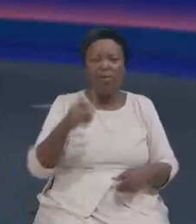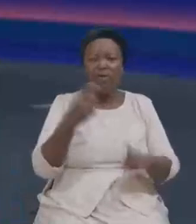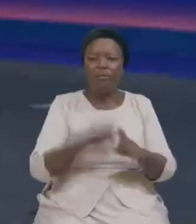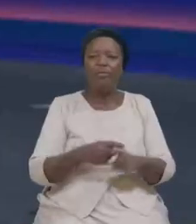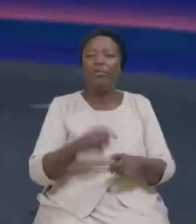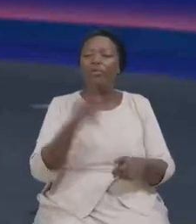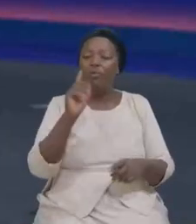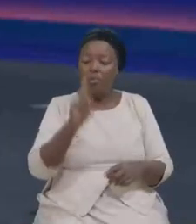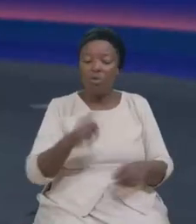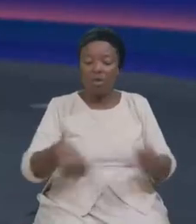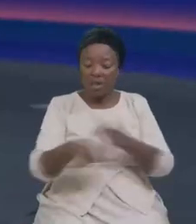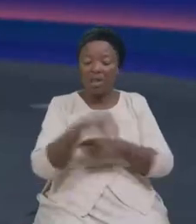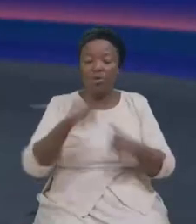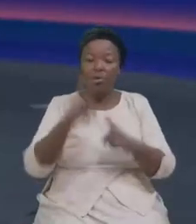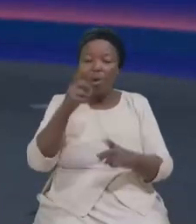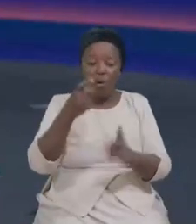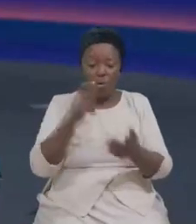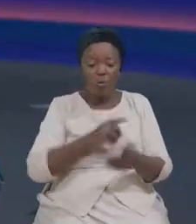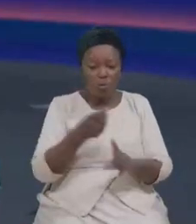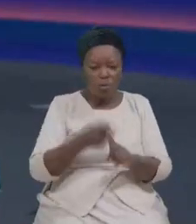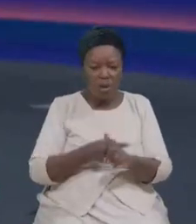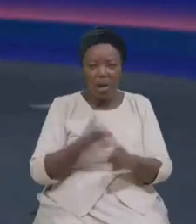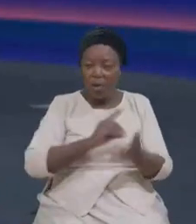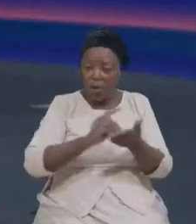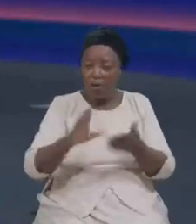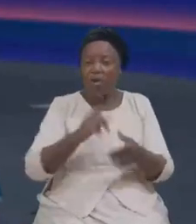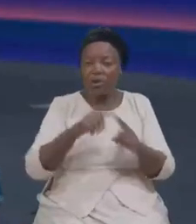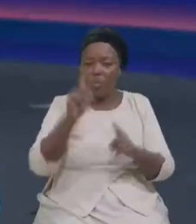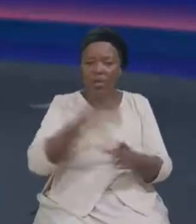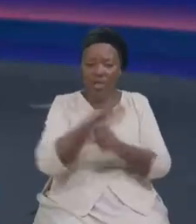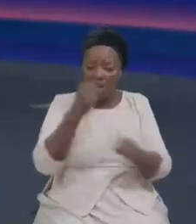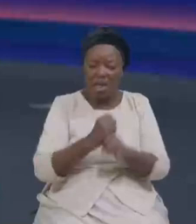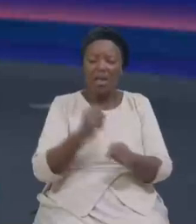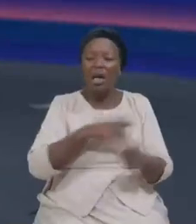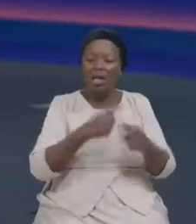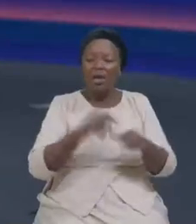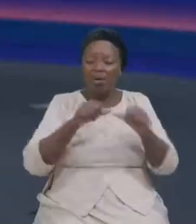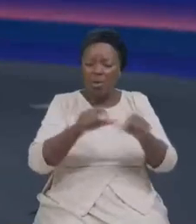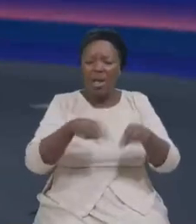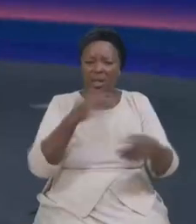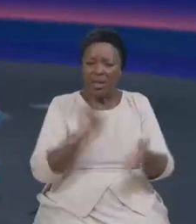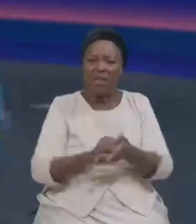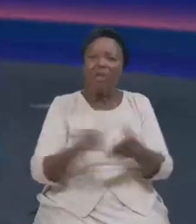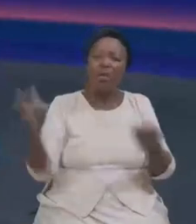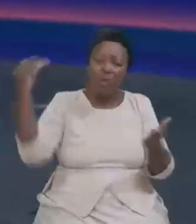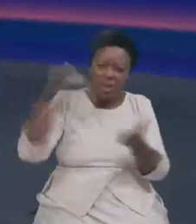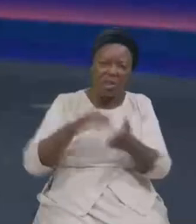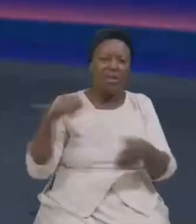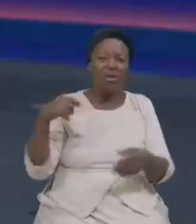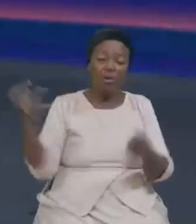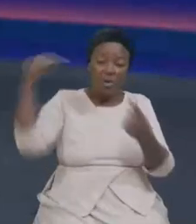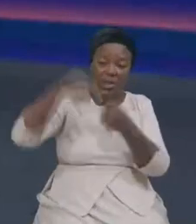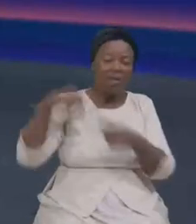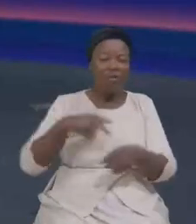ou un mois ou bien un an. Et il donne même une longévité, comme il a fait à Ézéchias. Ta vie